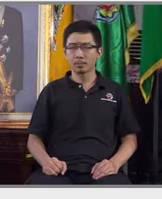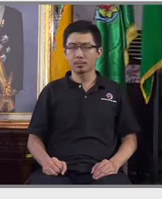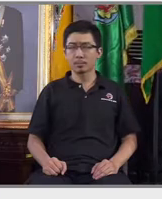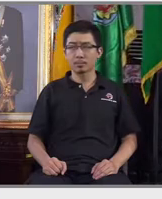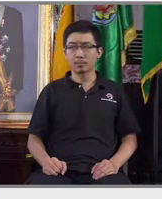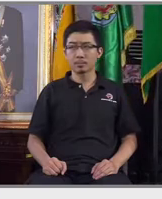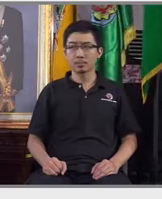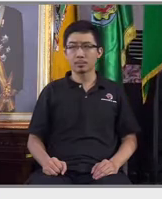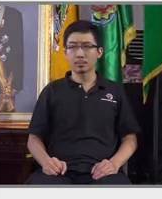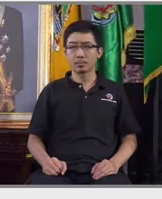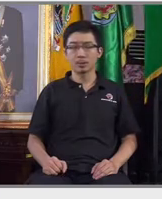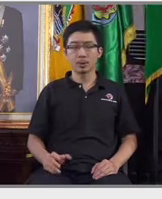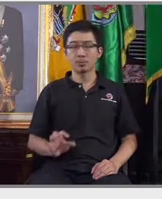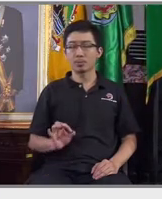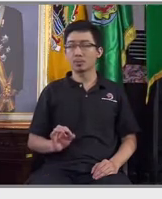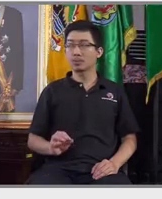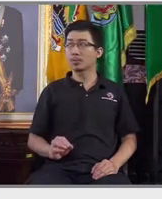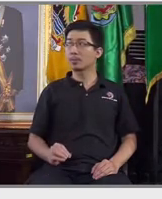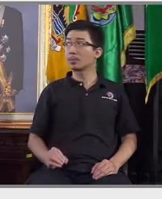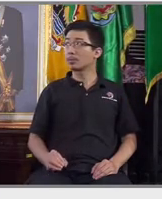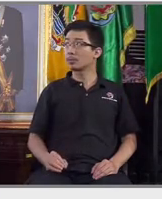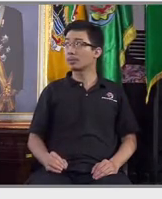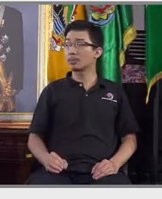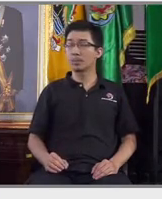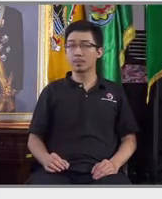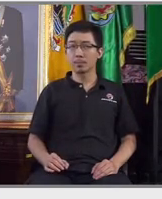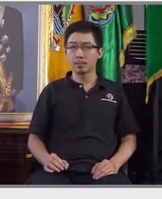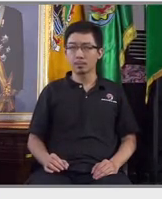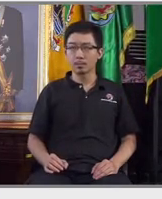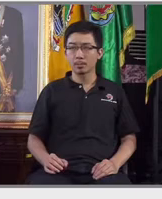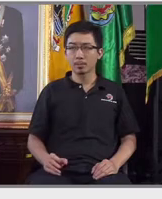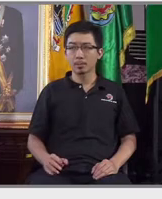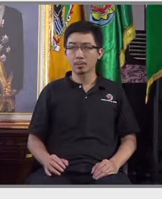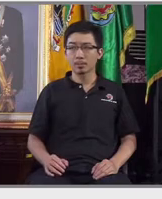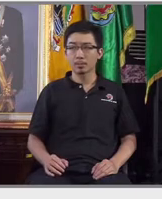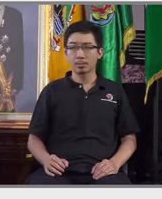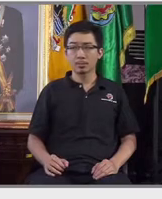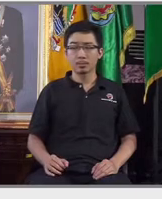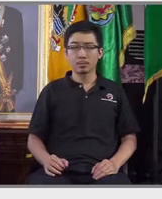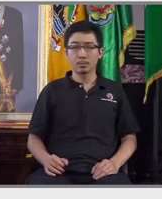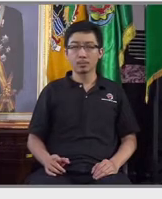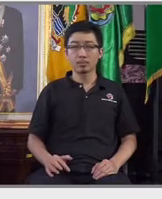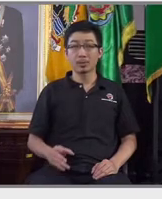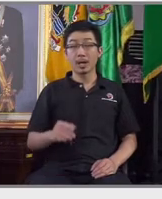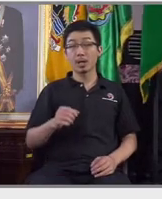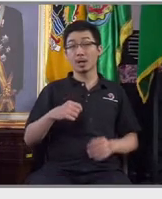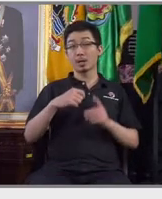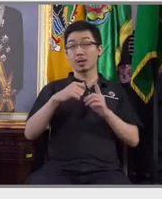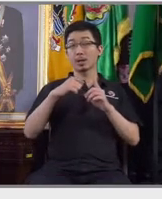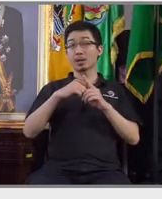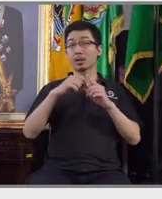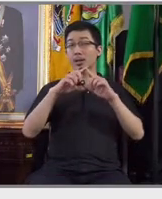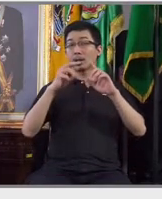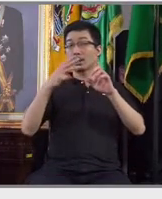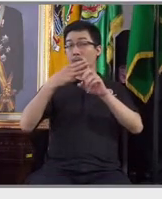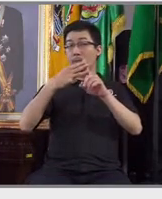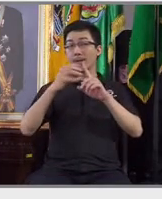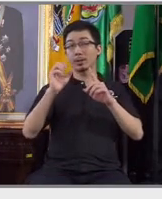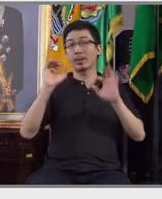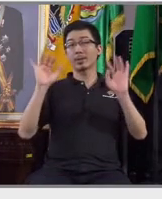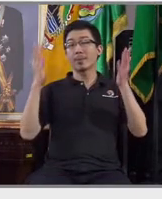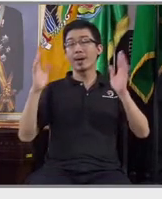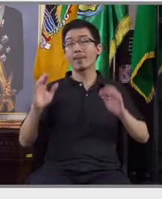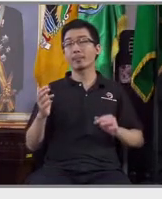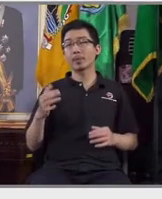ingin meningkatkan daya saing di wilayah Kabupaten Demak, rob dan abrasi, banjir,